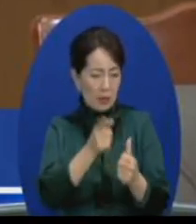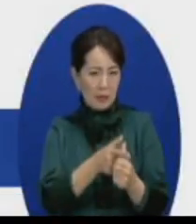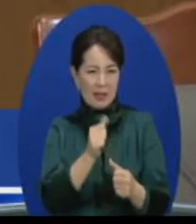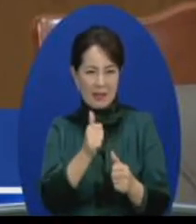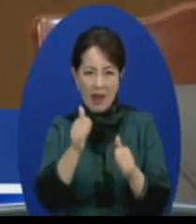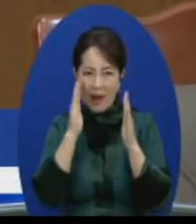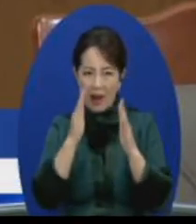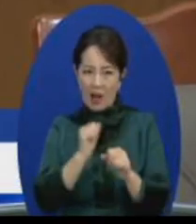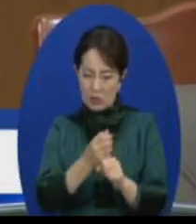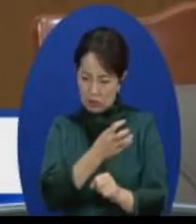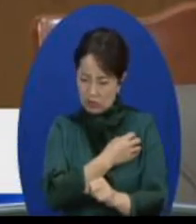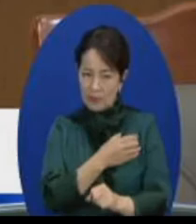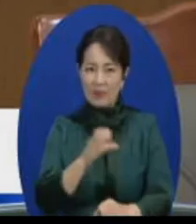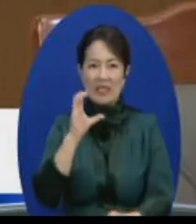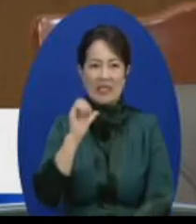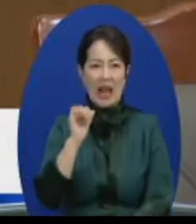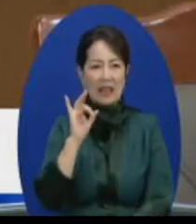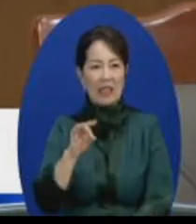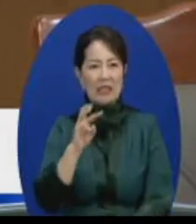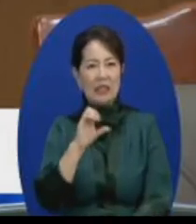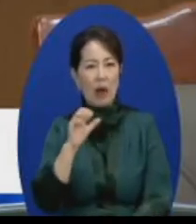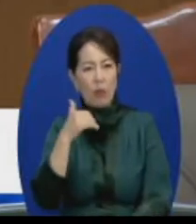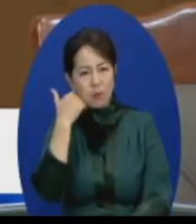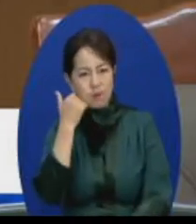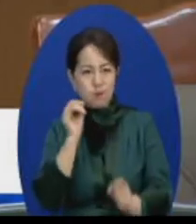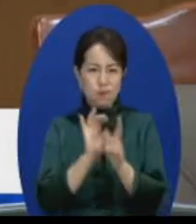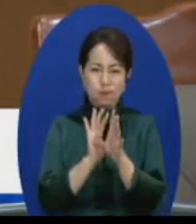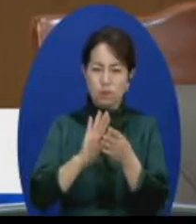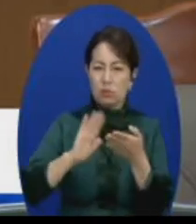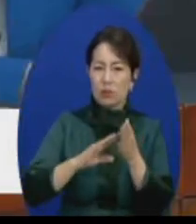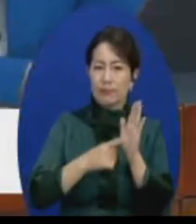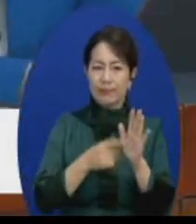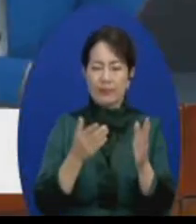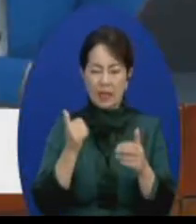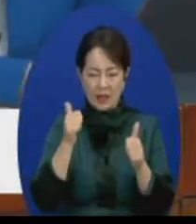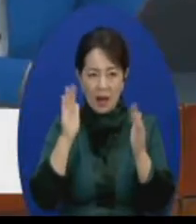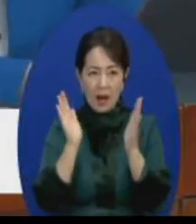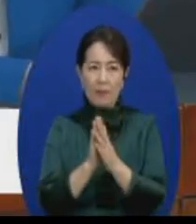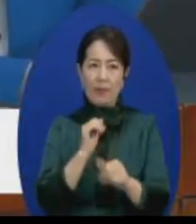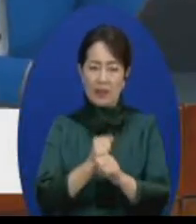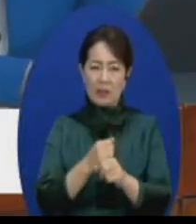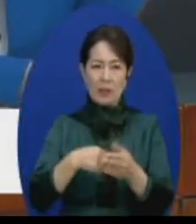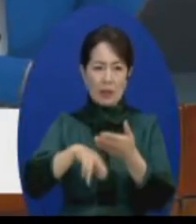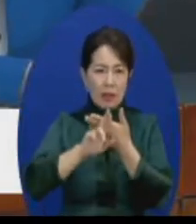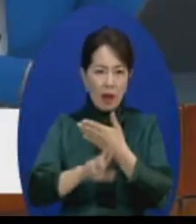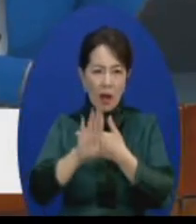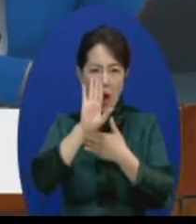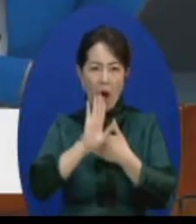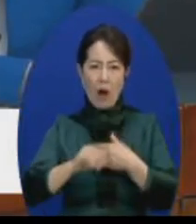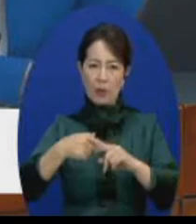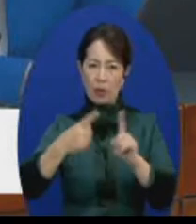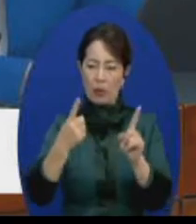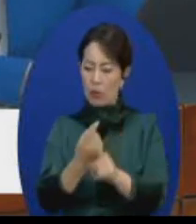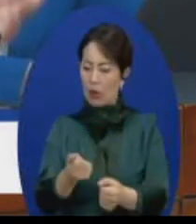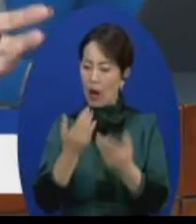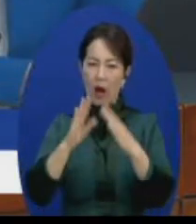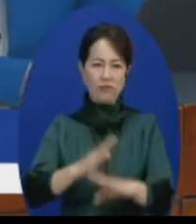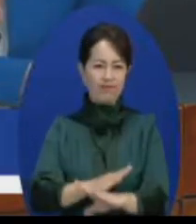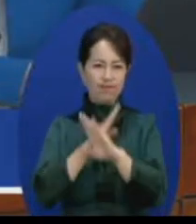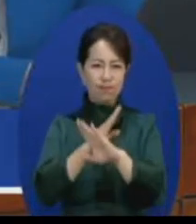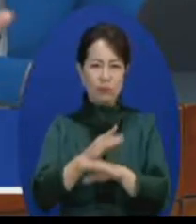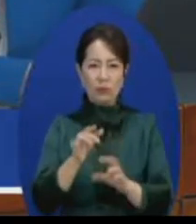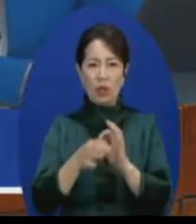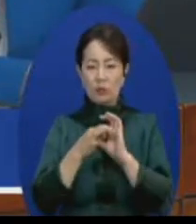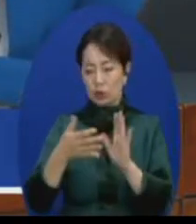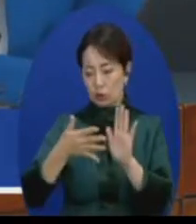хариулттай садар самууны энэ шалгалтанд бид хамтарч ажиллая. Цаашд ийм амжилттай гэмт хэрэгүүдийг авахгүй байхын тулд тэр төсөв